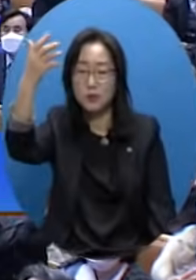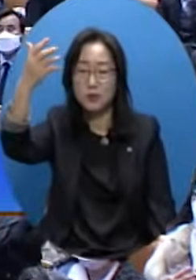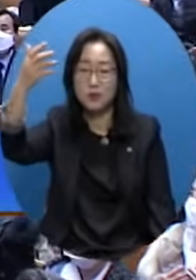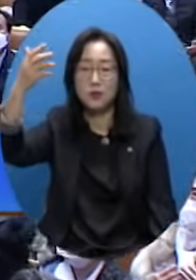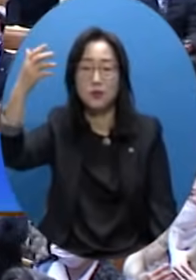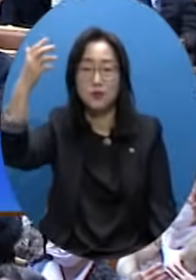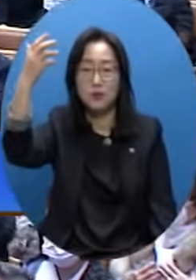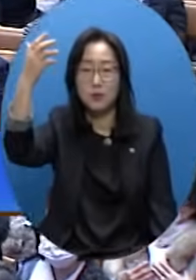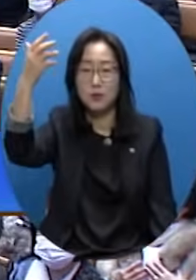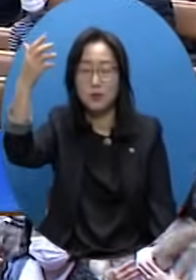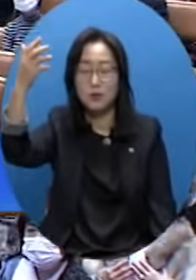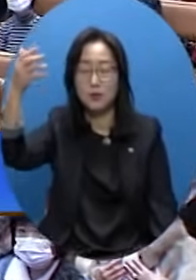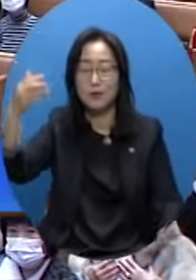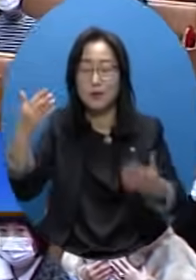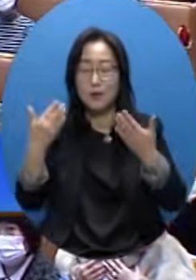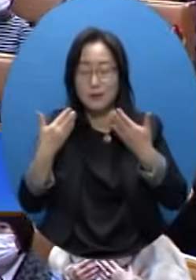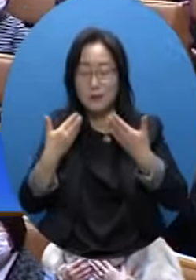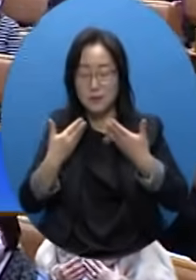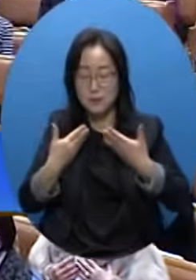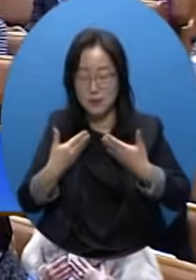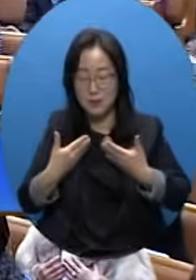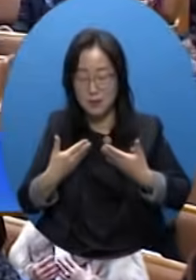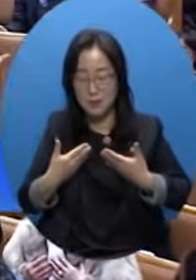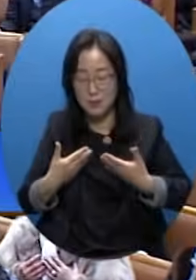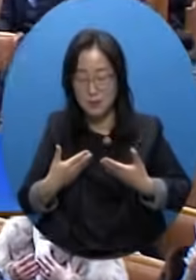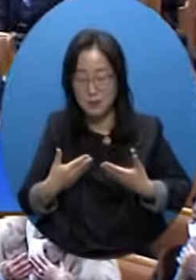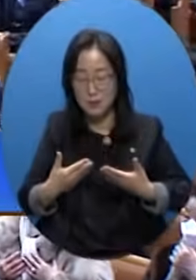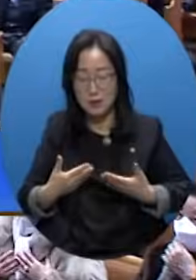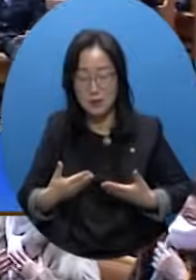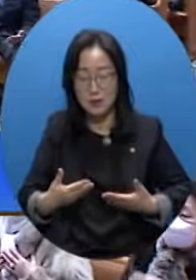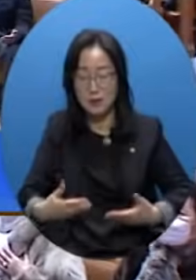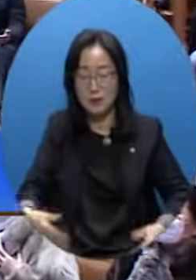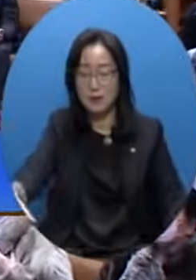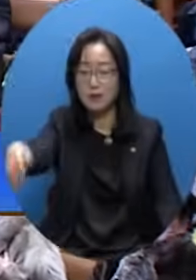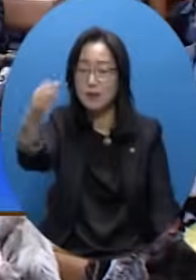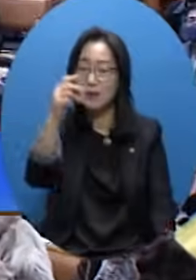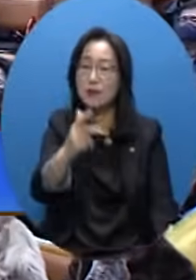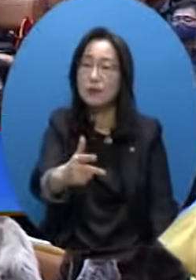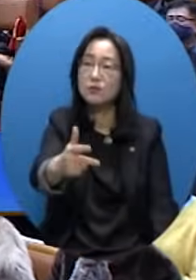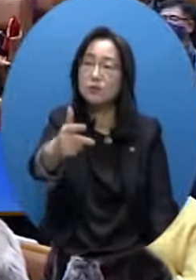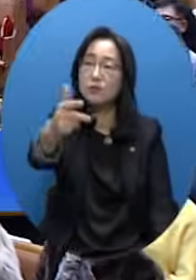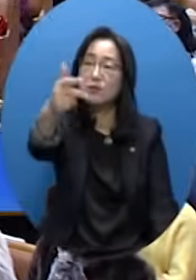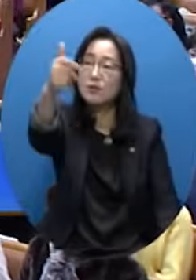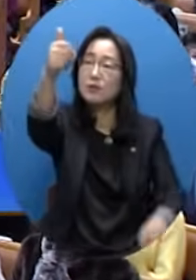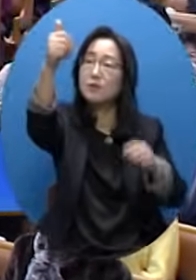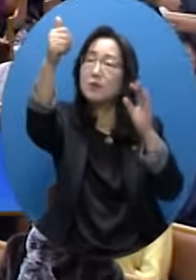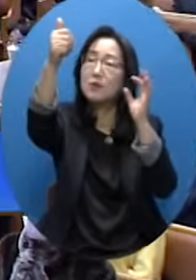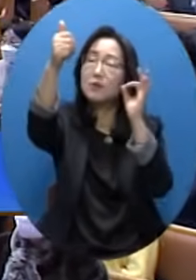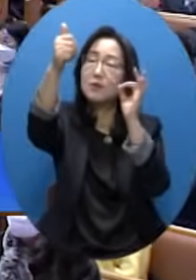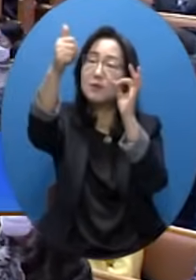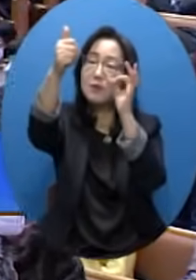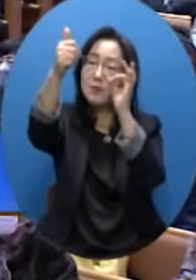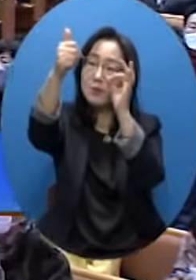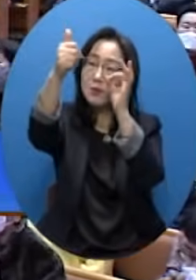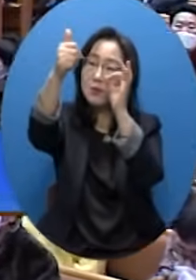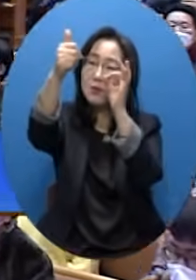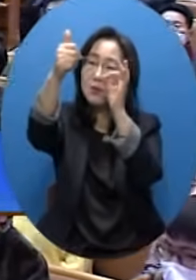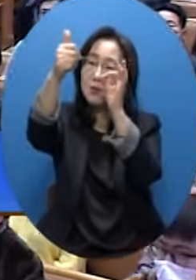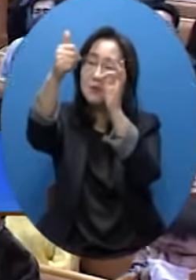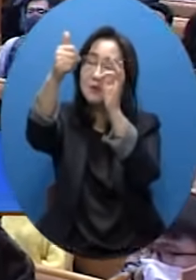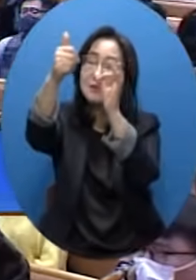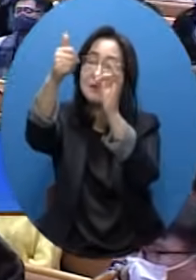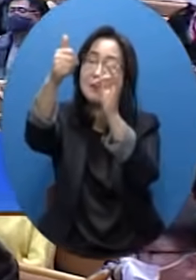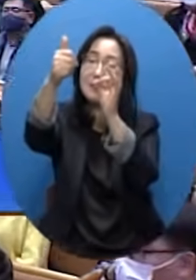뭐 자문 자아 바흐를 줄을 보우